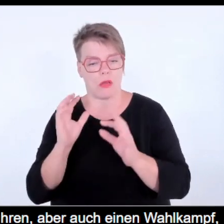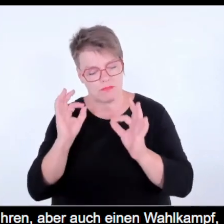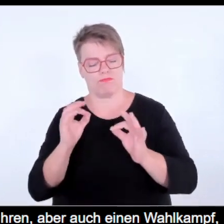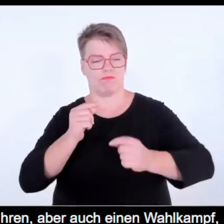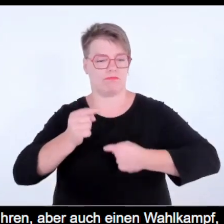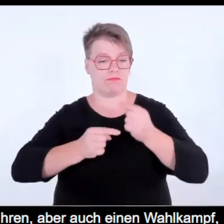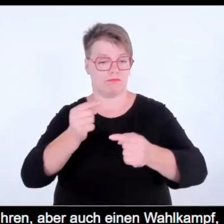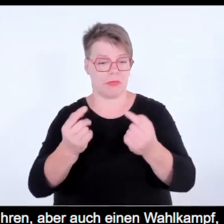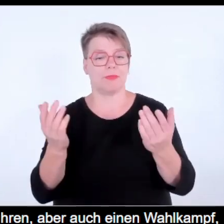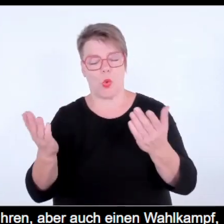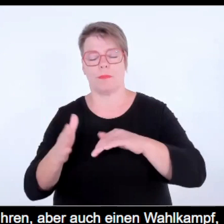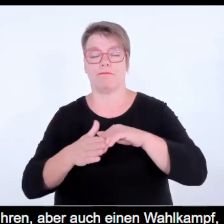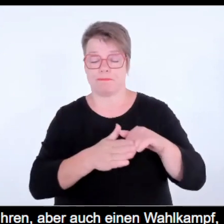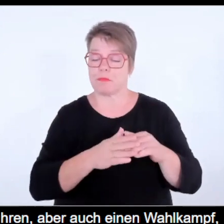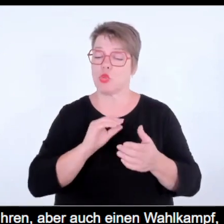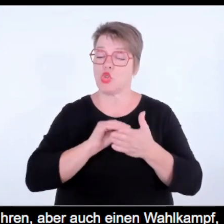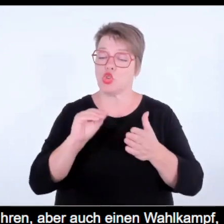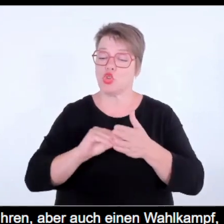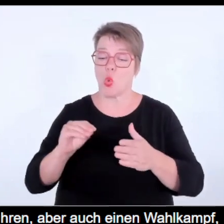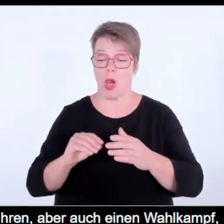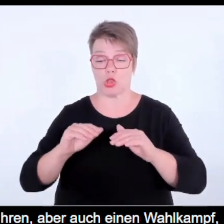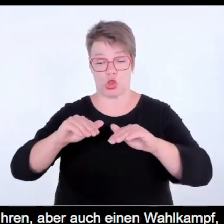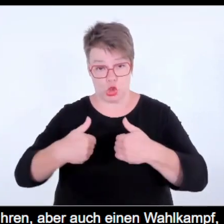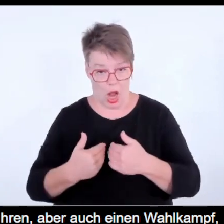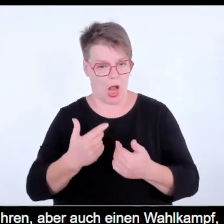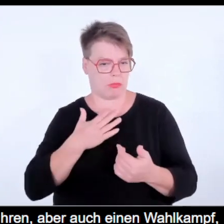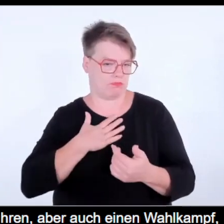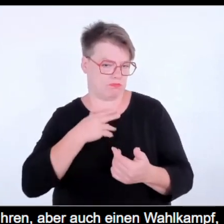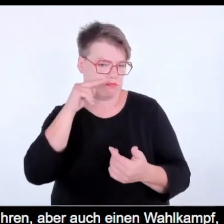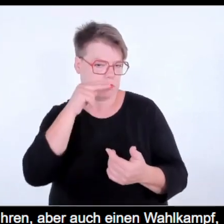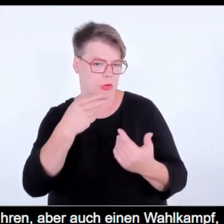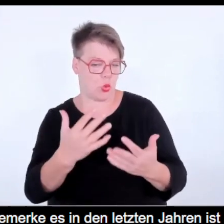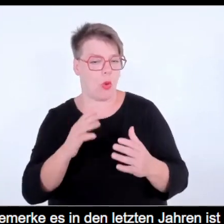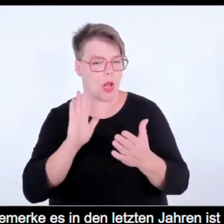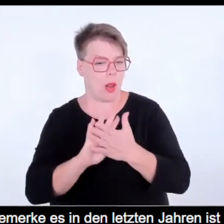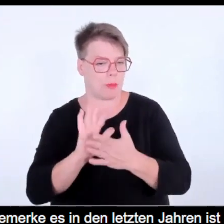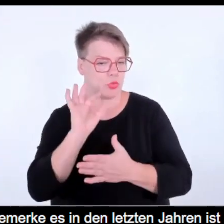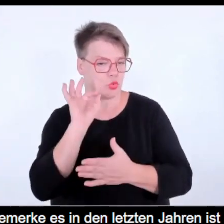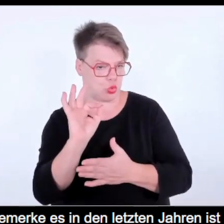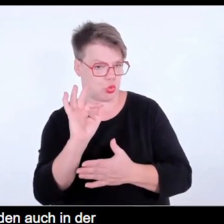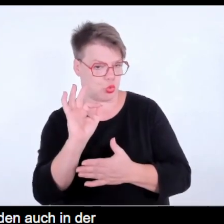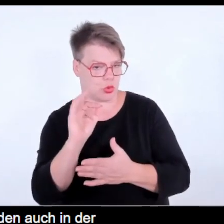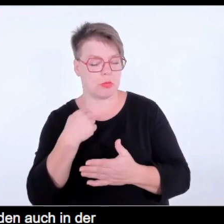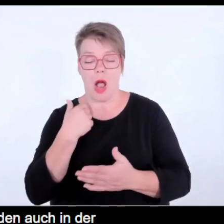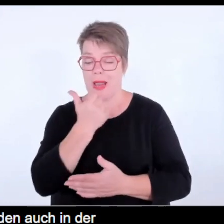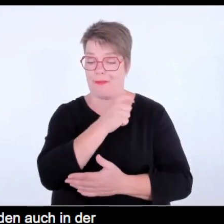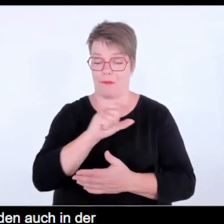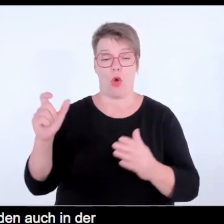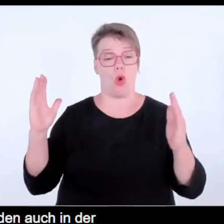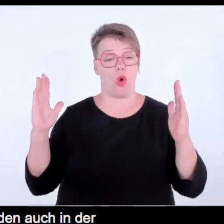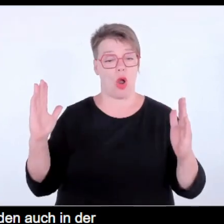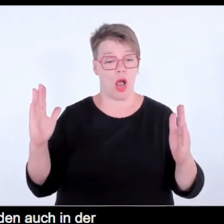Unterrichtsversorgung, das ist und bleibt herausfordernd auch in den nächsten Jahren. Das liegt zum einen daran, dass wir auch